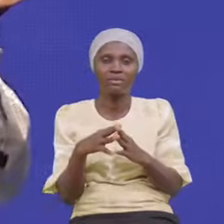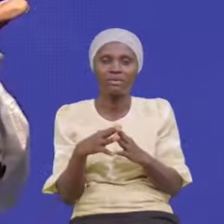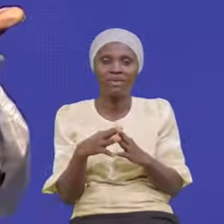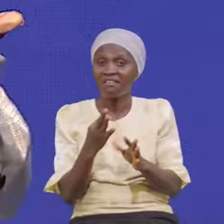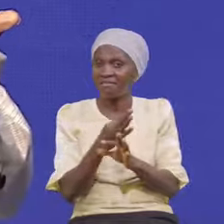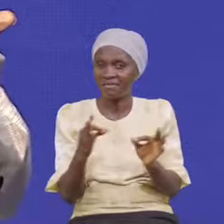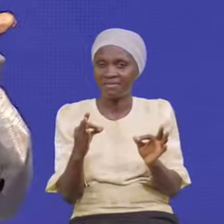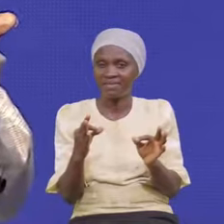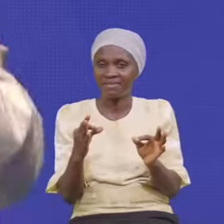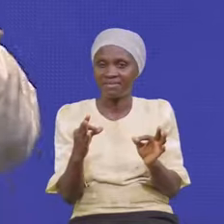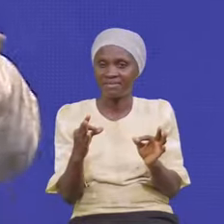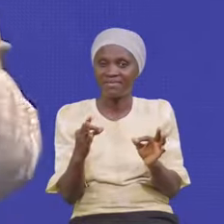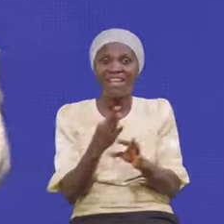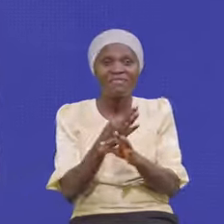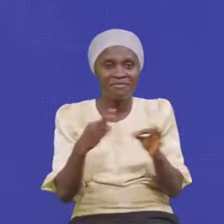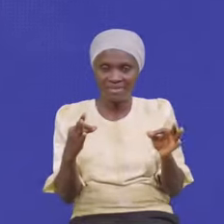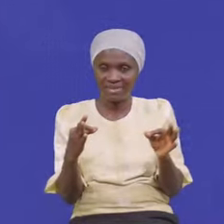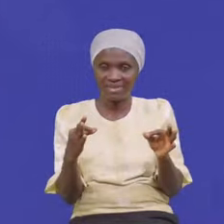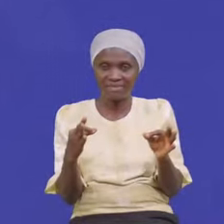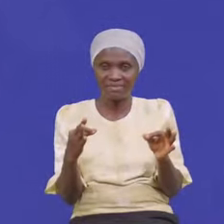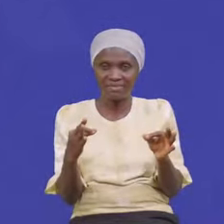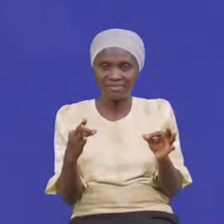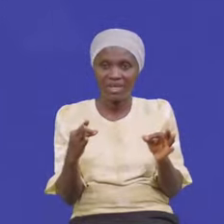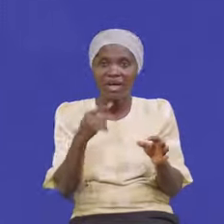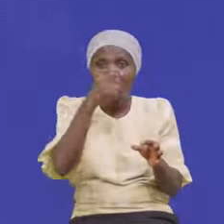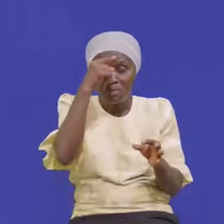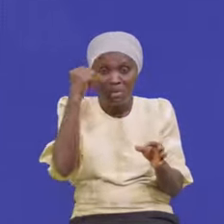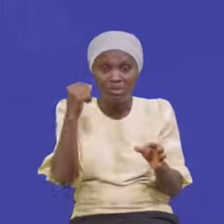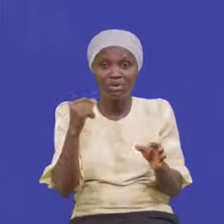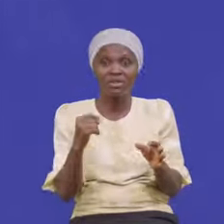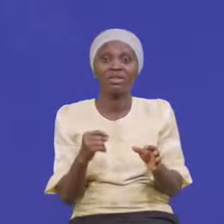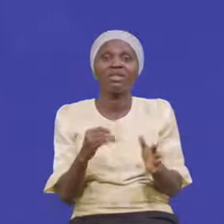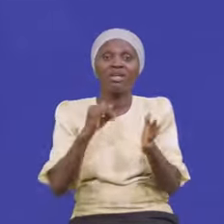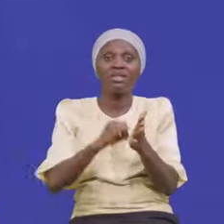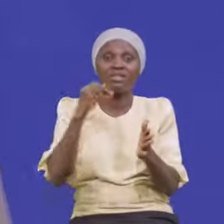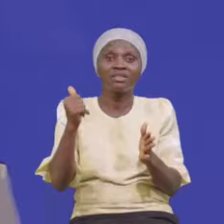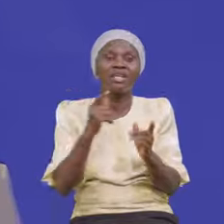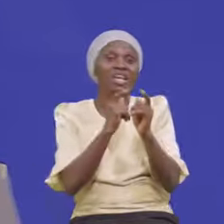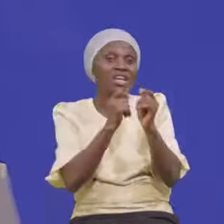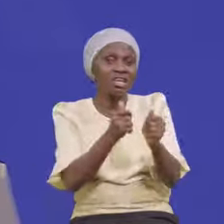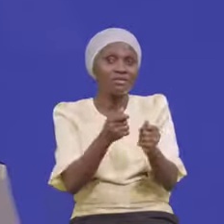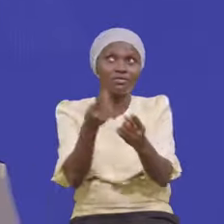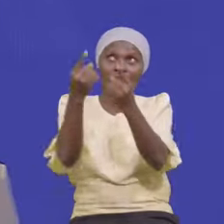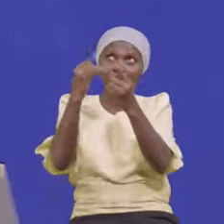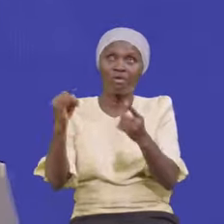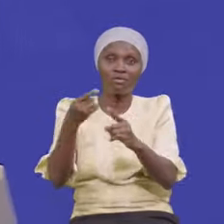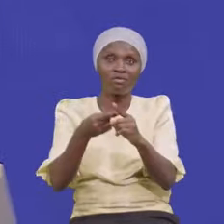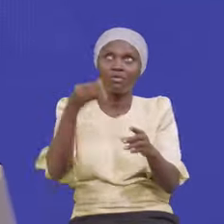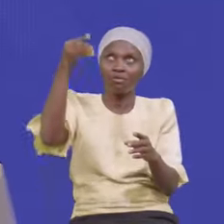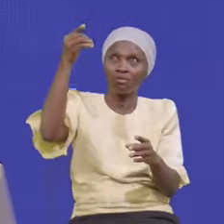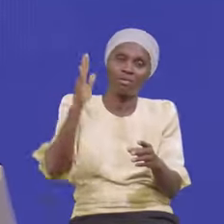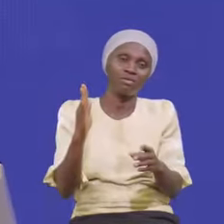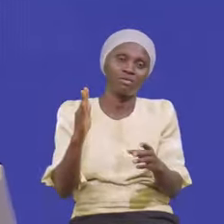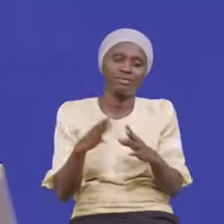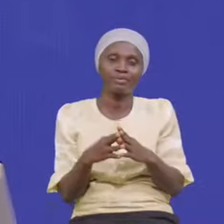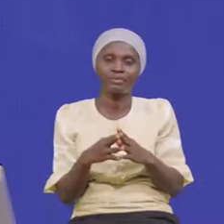Free. మూడవది. Free. మూడవది. Because it's a gift coming from God. రక్షణ ఉచితమైనది దేవుని చెంత